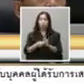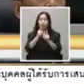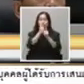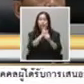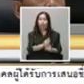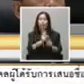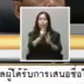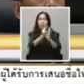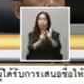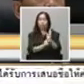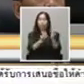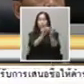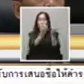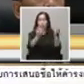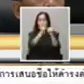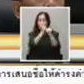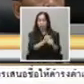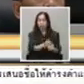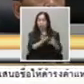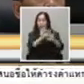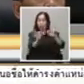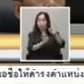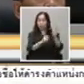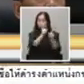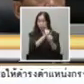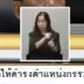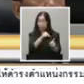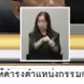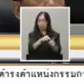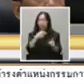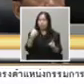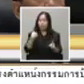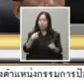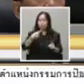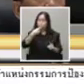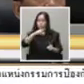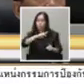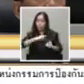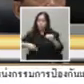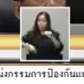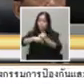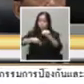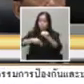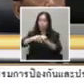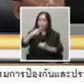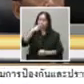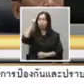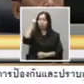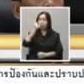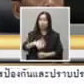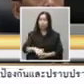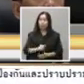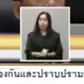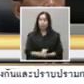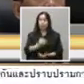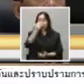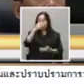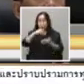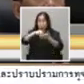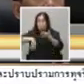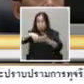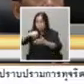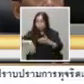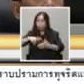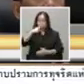ไว้เท่านั้นนะครับจะนอกเหนือขาดเกินนะครับไม่ได้โดยเกณฑ์ขาดเพราะการกล่าวต่อพระมหากษั